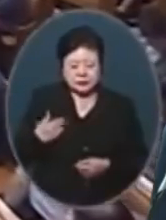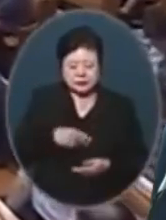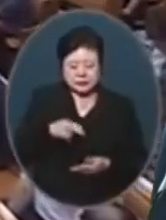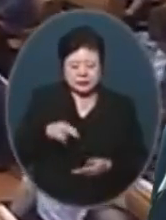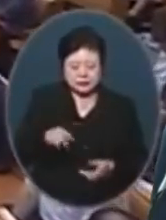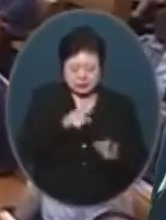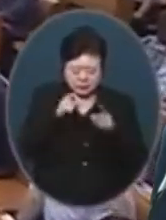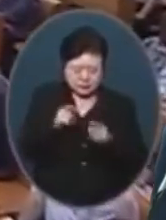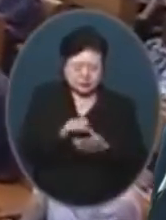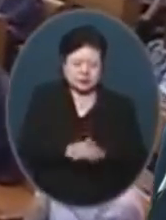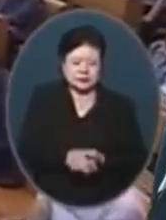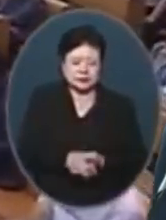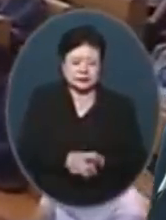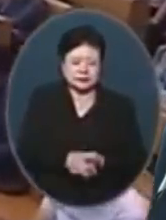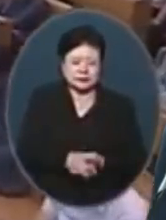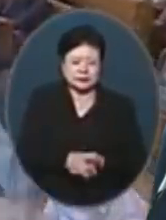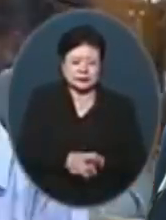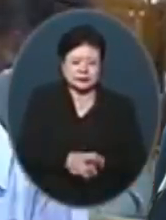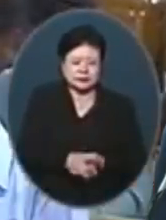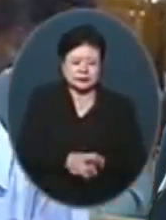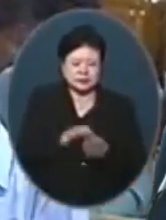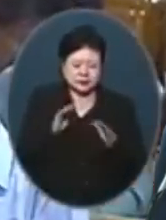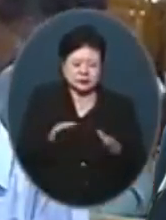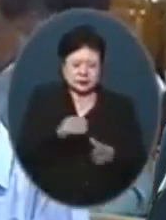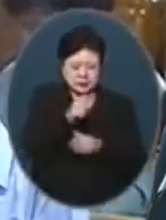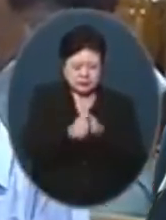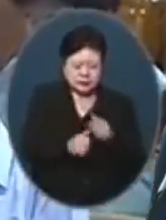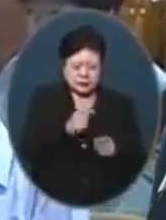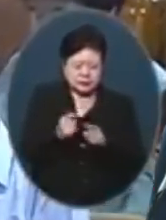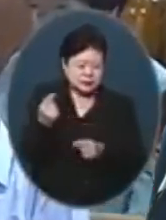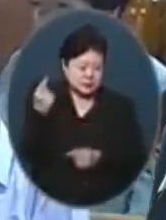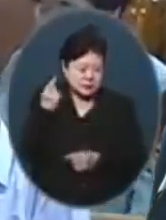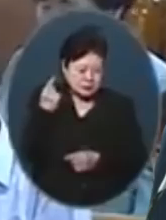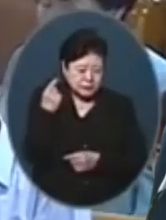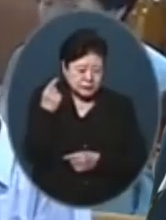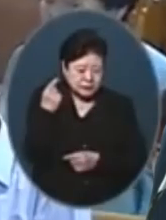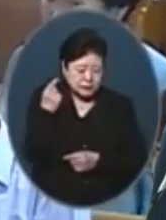방황하며 살았습니다. 오늘 하나님의 말씀을 듣고